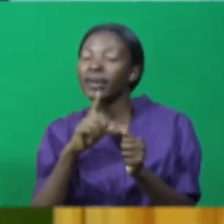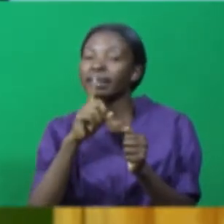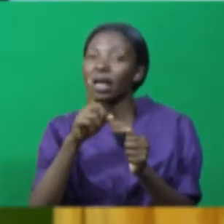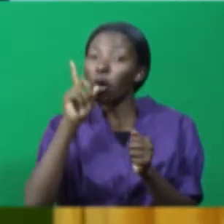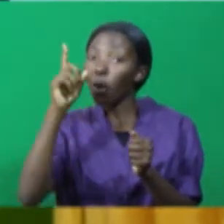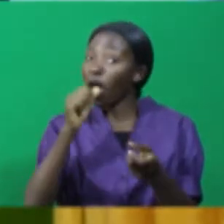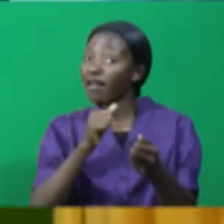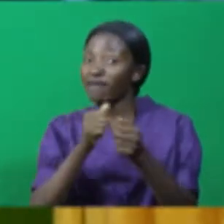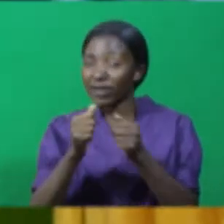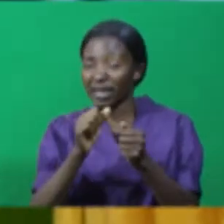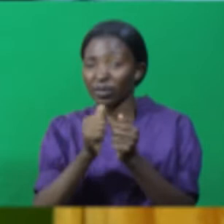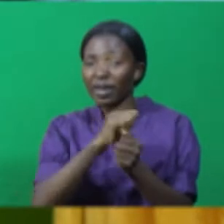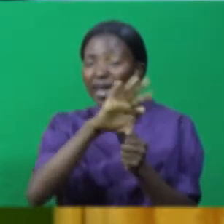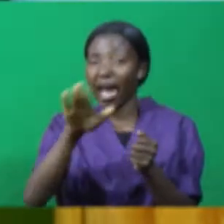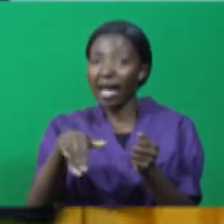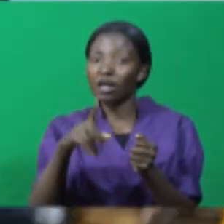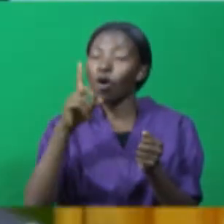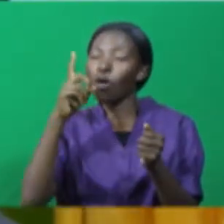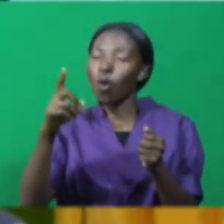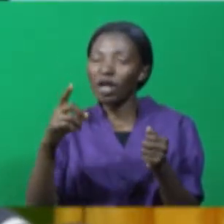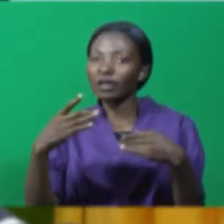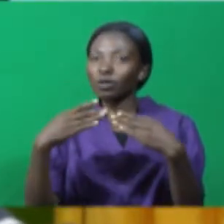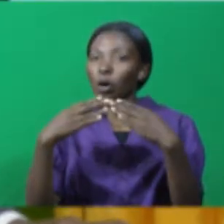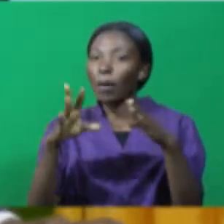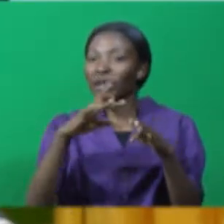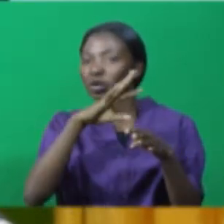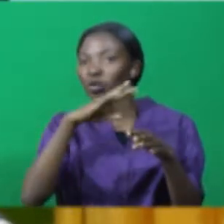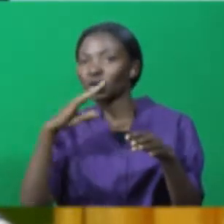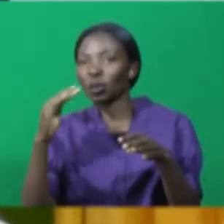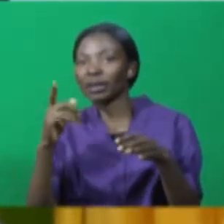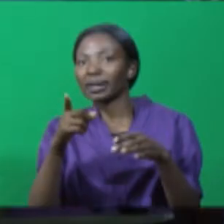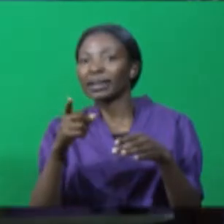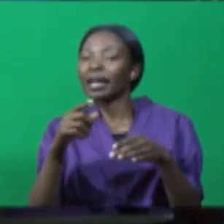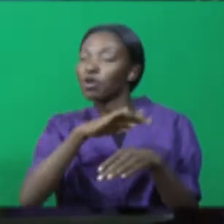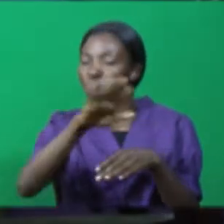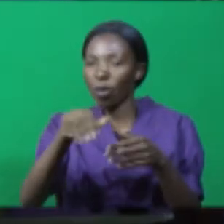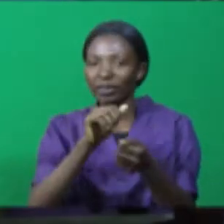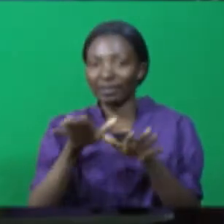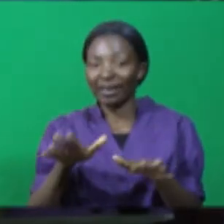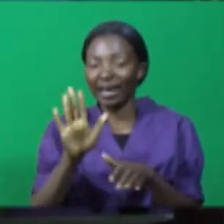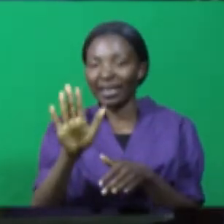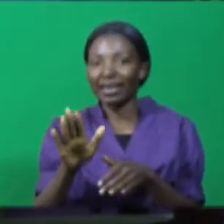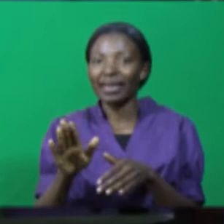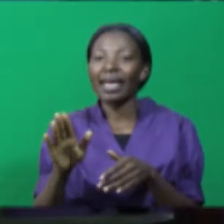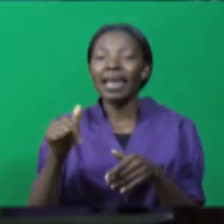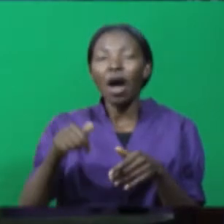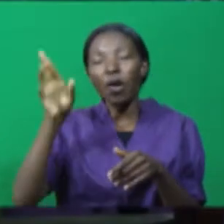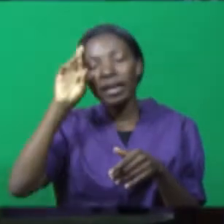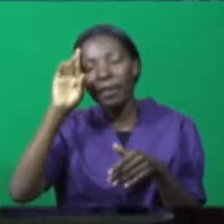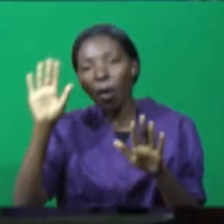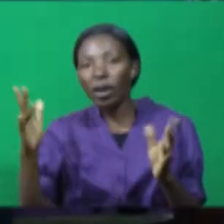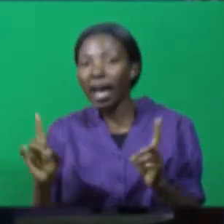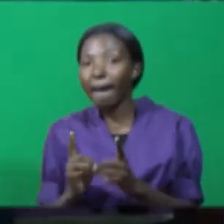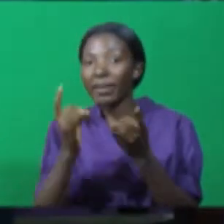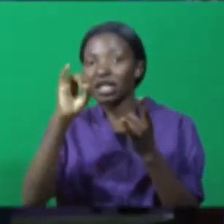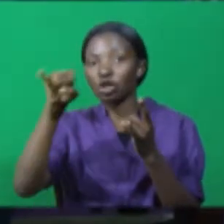kurwa nesu. Mwari achibva afomora mavhiri pangoro zvinotaurwa namapisare. Munondifungidzisa yakaitwa kuna Joshua. Unoiziva